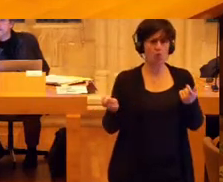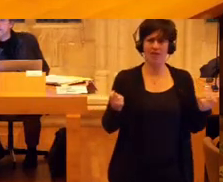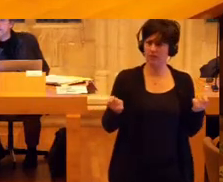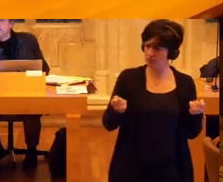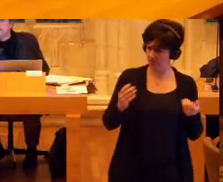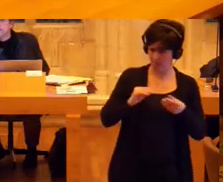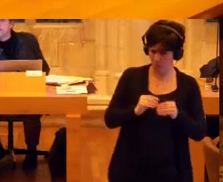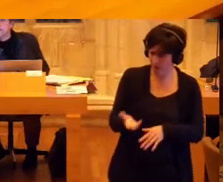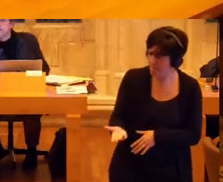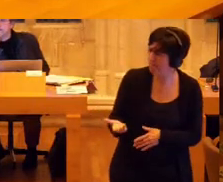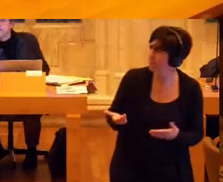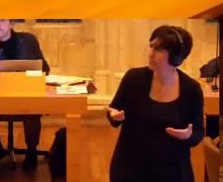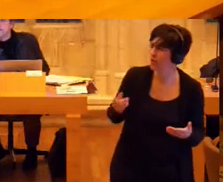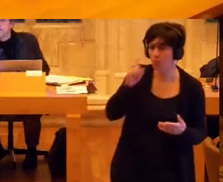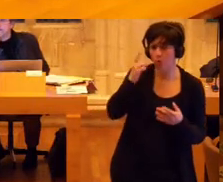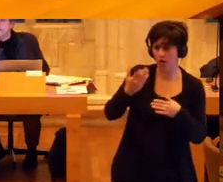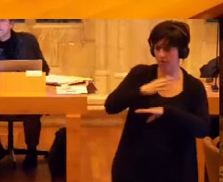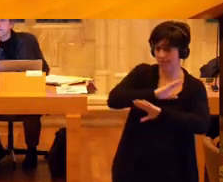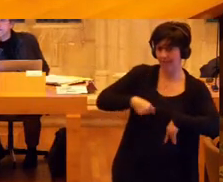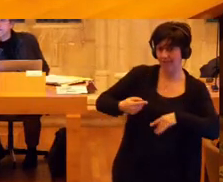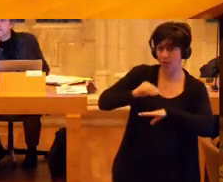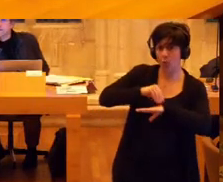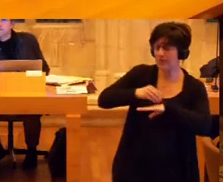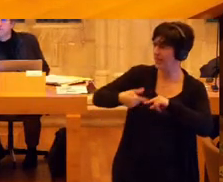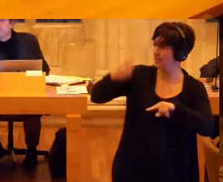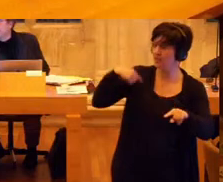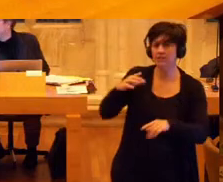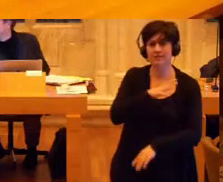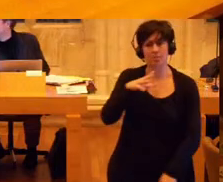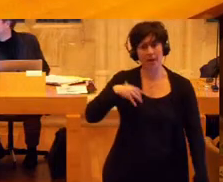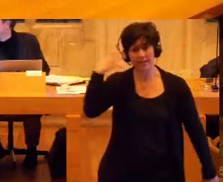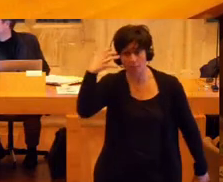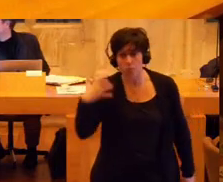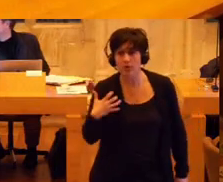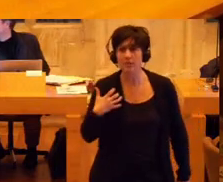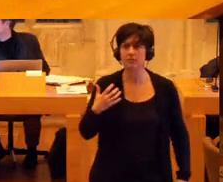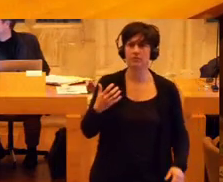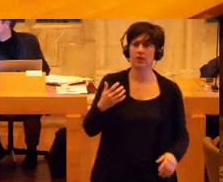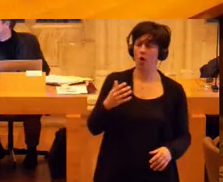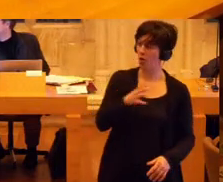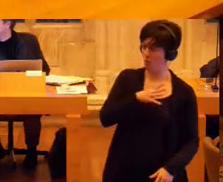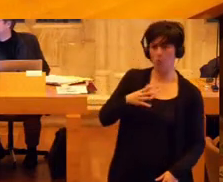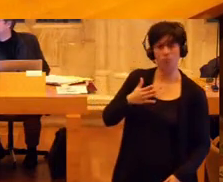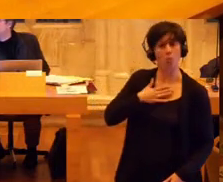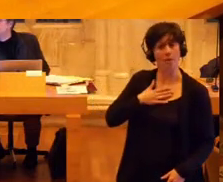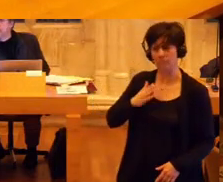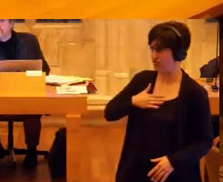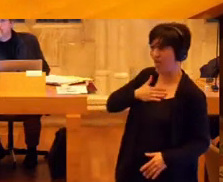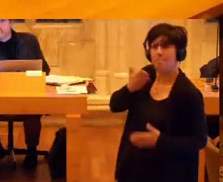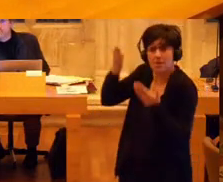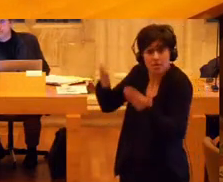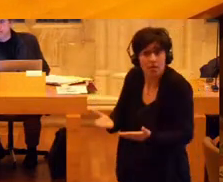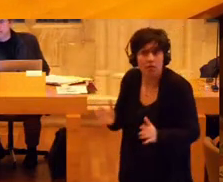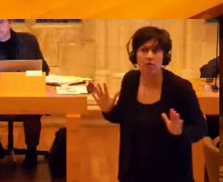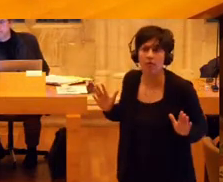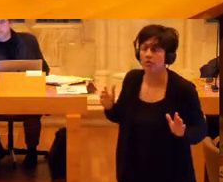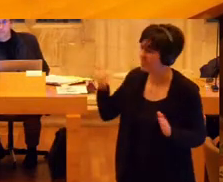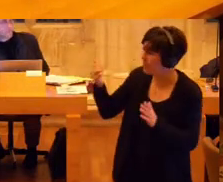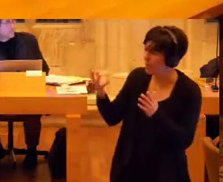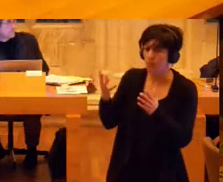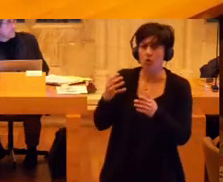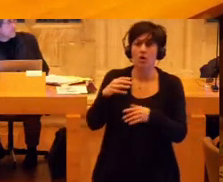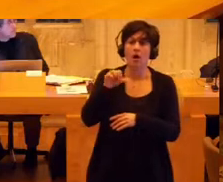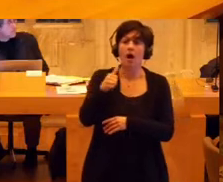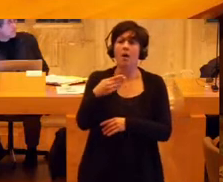dernier conseil municipal, c'est Mme Bourris, et là encore, je l'aime bien, Mme Bourris, mais qui a présenté le projet à Mavada, et